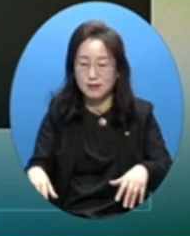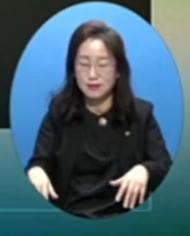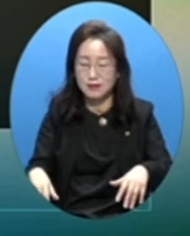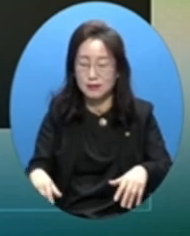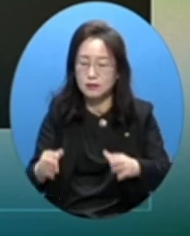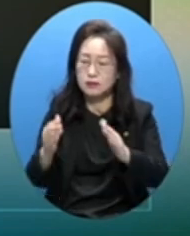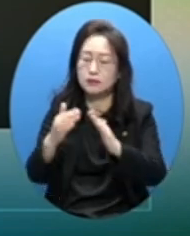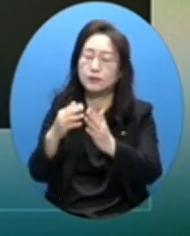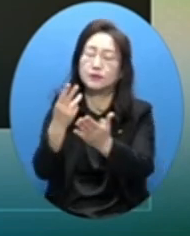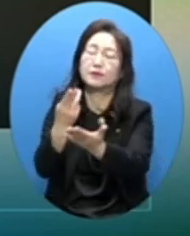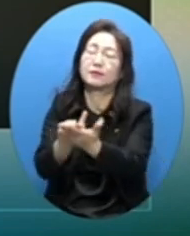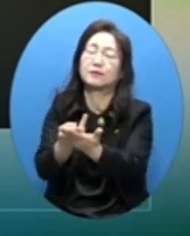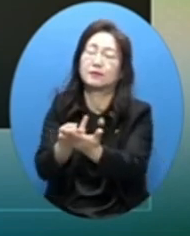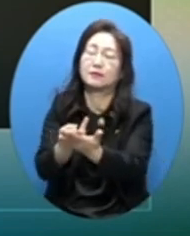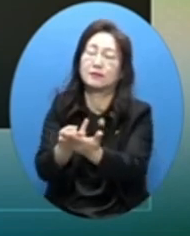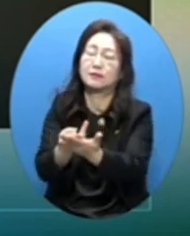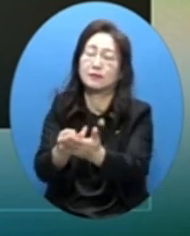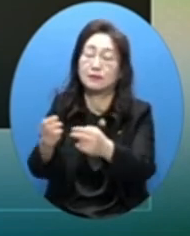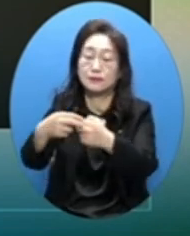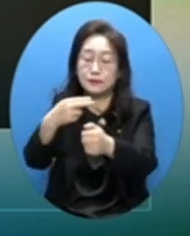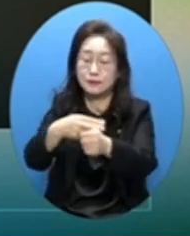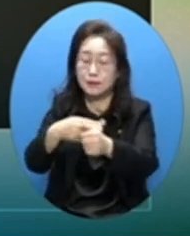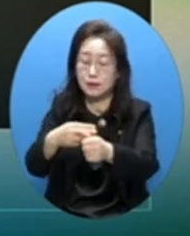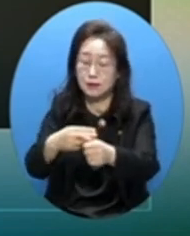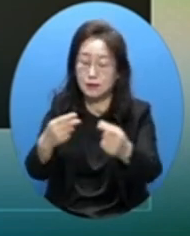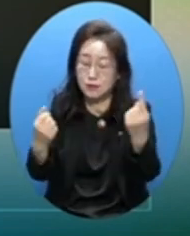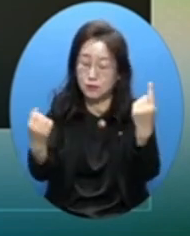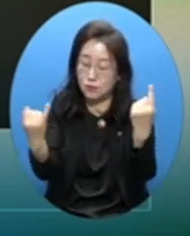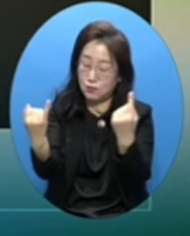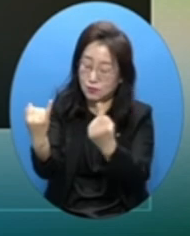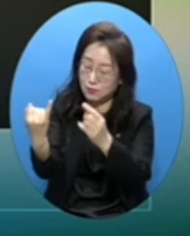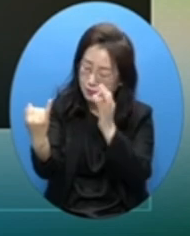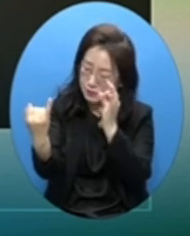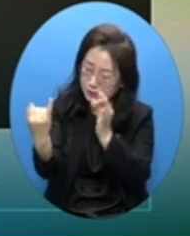집에 누워있게 됐습니다. 그러니까 의사가 와서